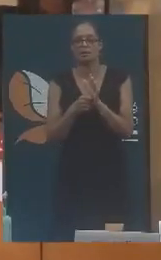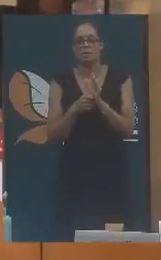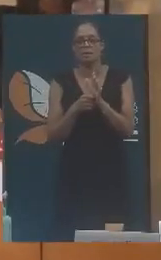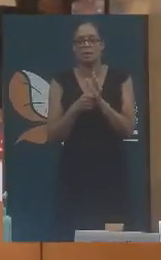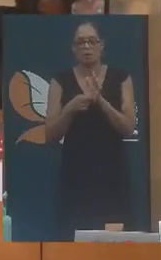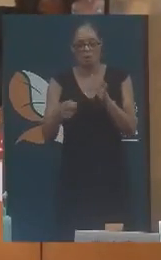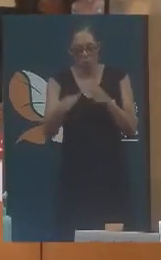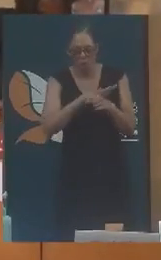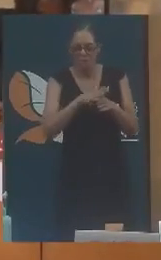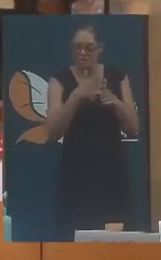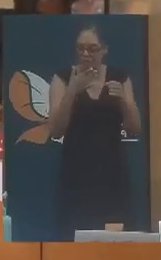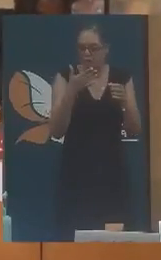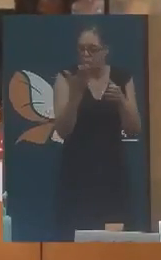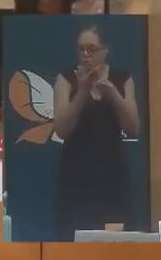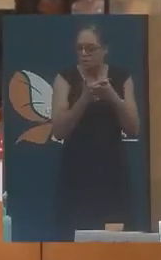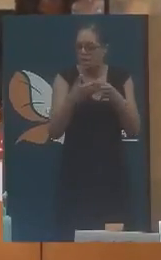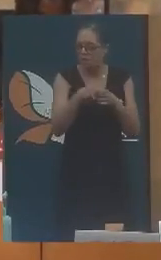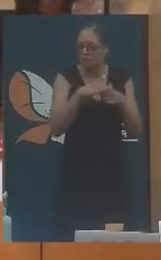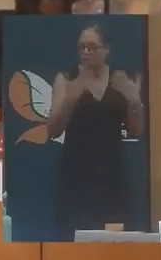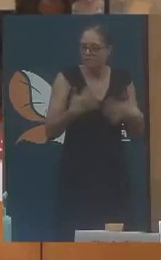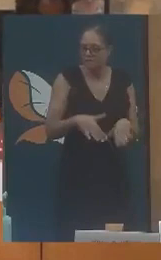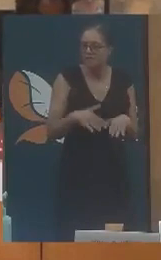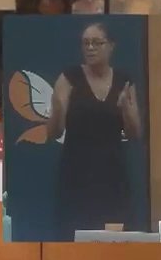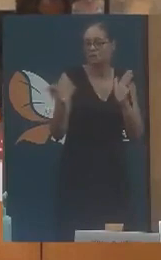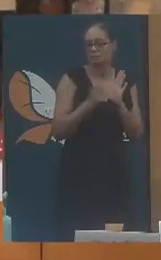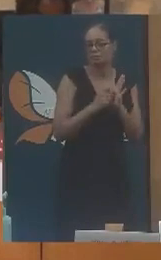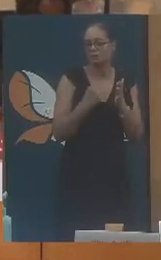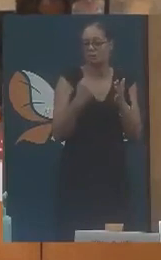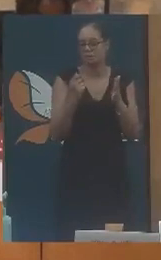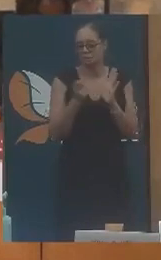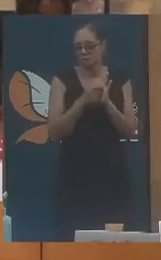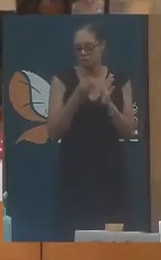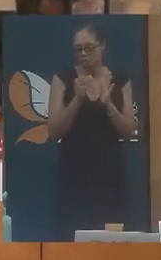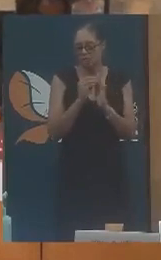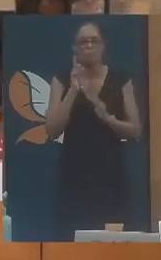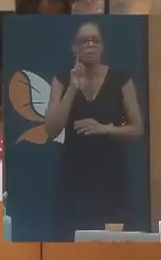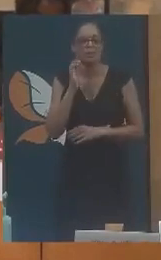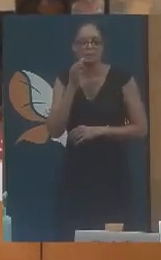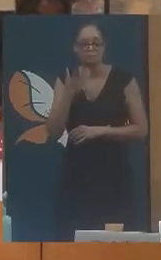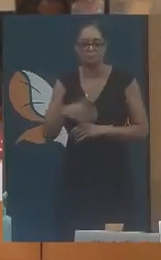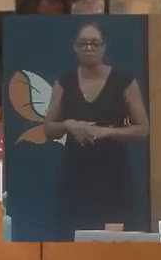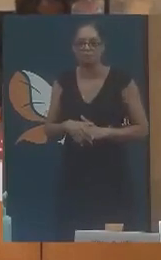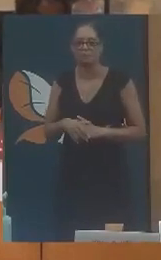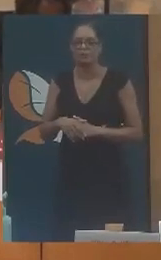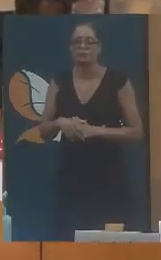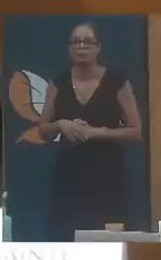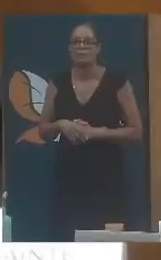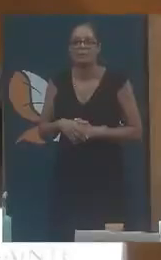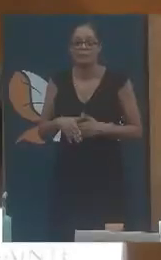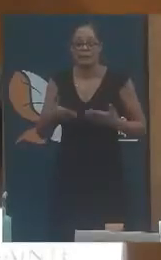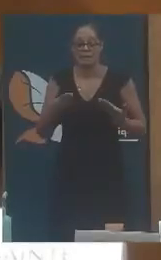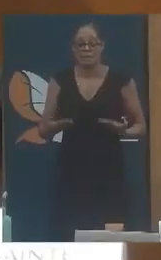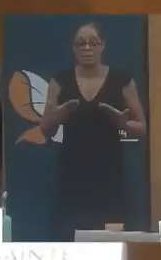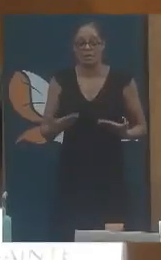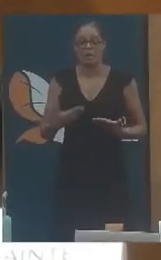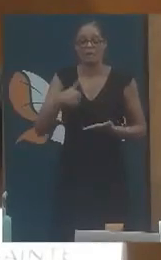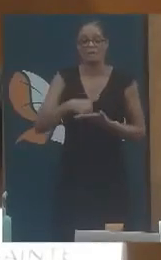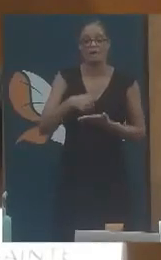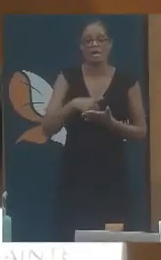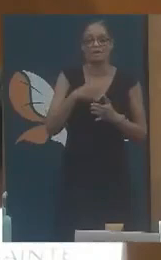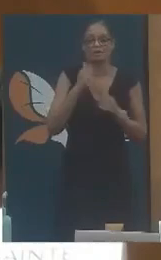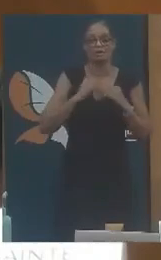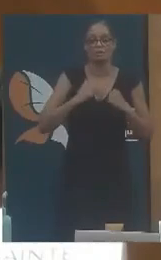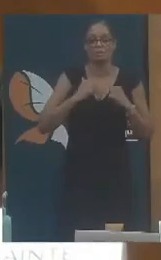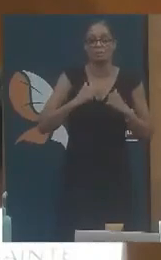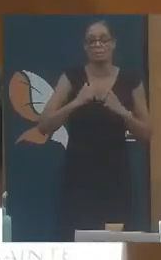complétude. Pourquoi j'insiste là-dessus ? Pas technique, c'est que nous sommes en fin septembre, début octobre, c'est-à-dire nous